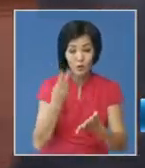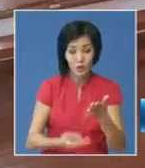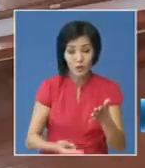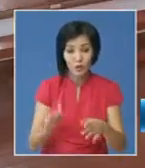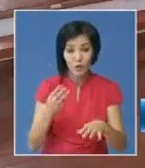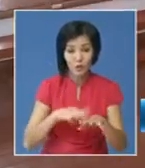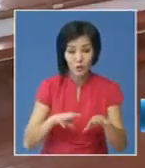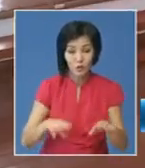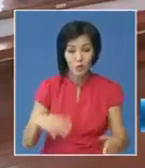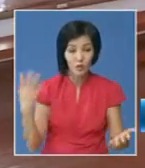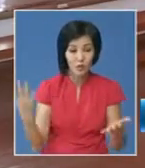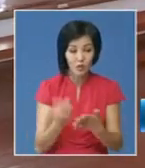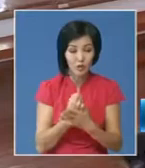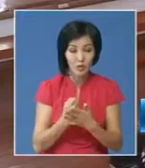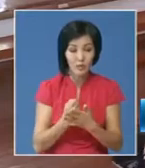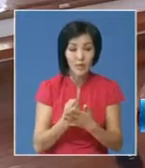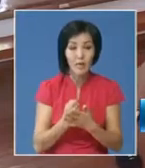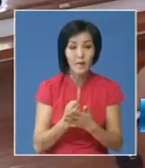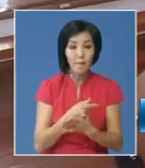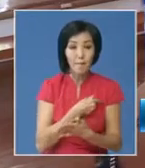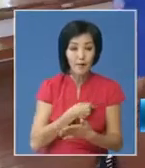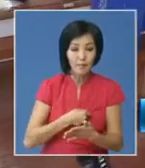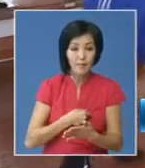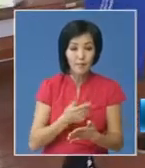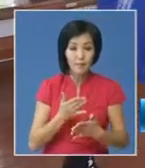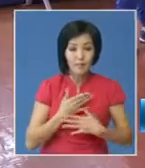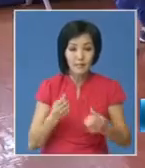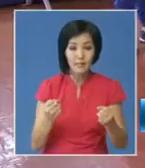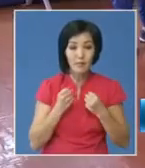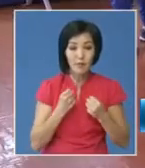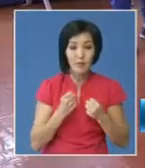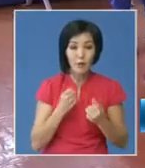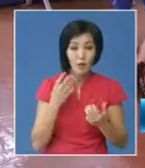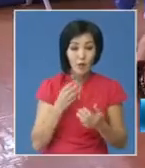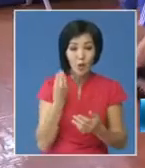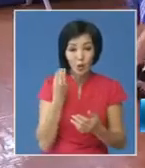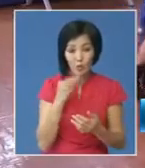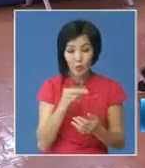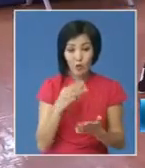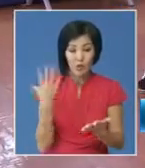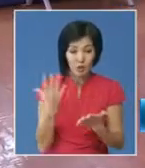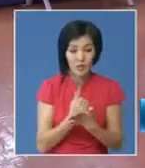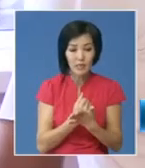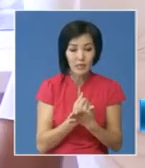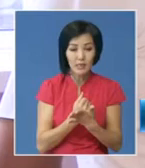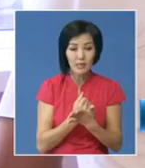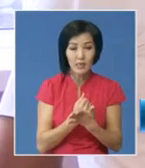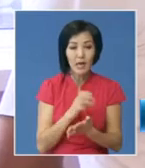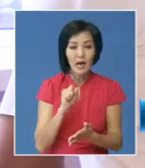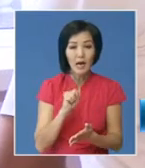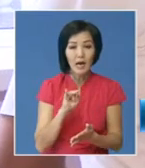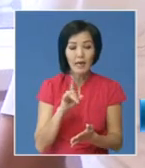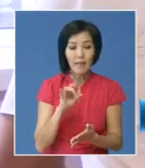3-ші орынға табан тіреді. Дегенмен бапкерлер жерлесіміздің жетістігін үздік көрсеткіш деп есептейді. Өйткені бұл Айбек Досановтың